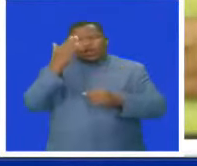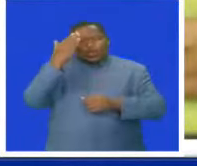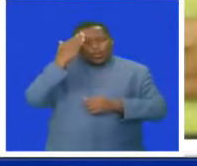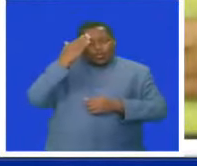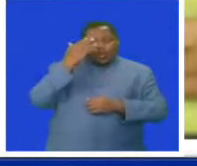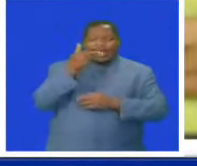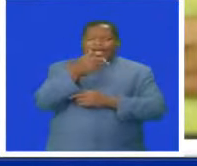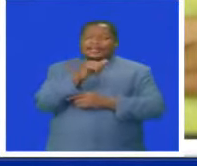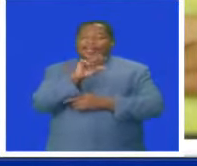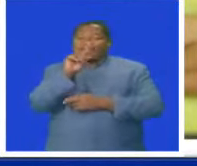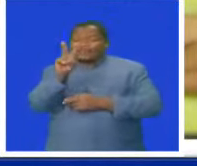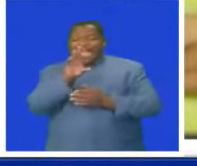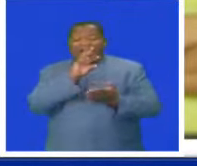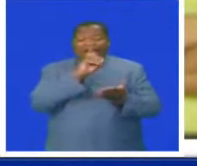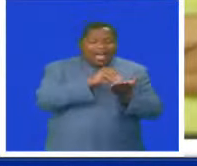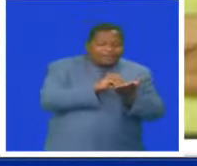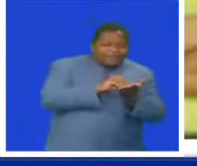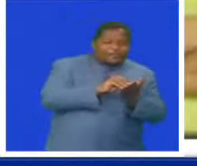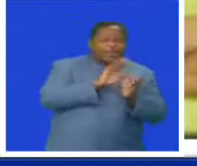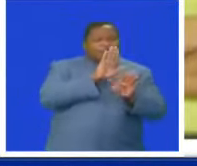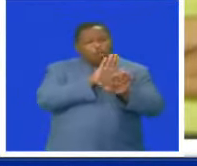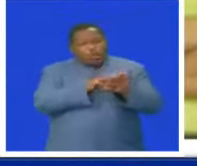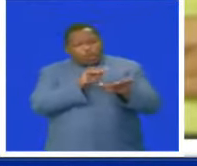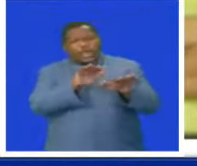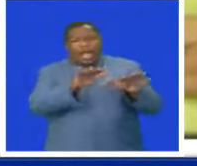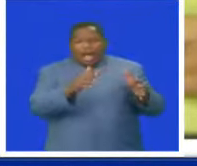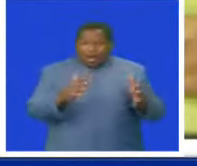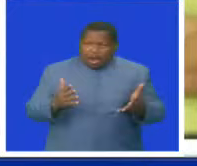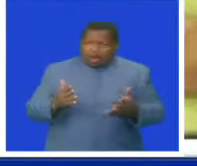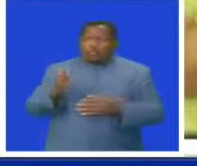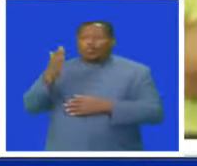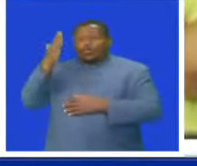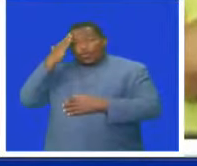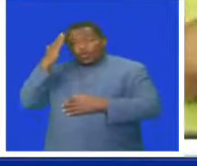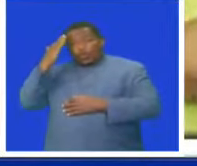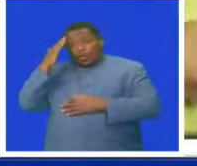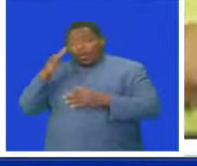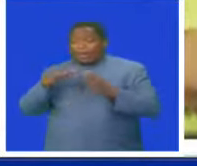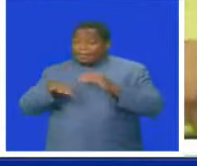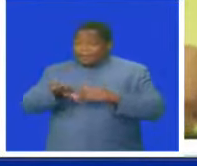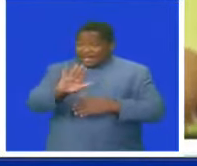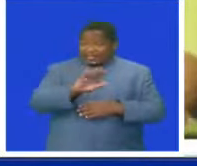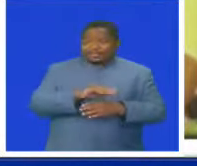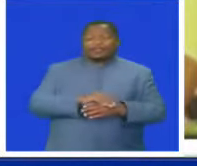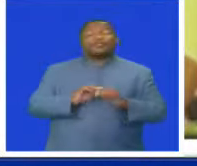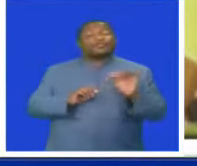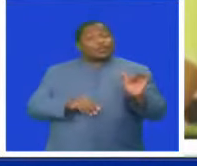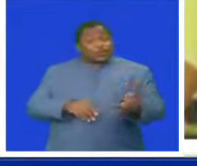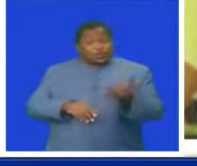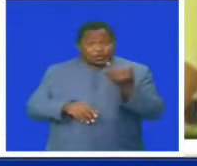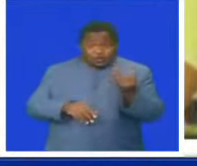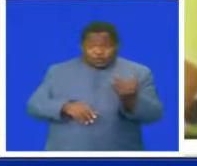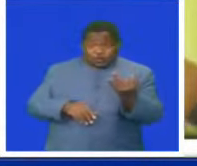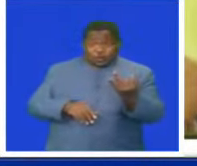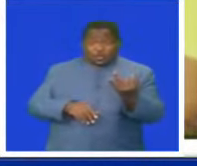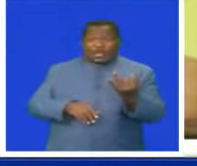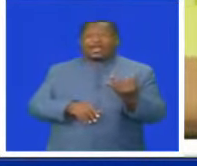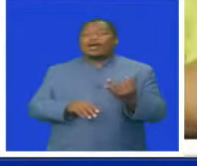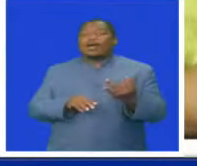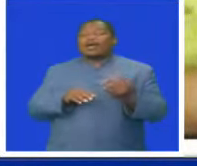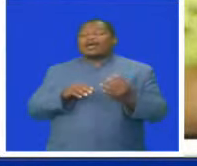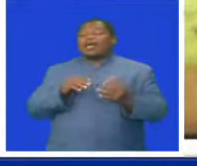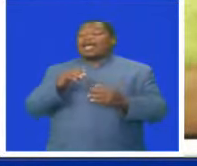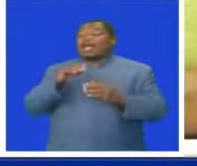ngaphandle ufuna ngawe uyasathi simo sakho sathi simo sakho uthi usathi simo sakho bese sokuthatha bonke